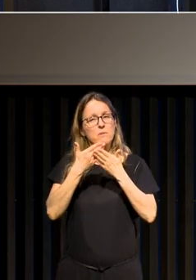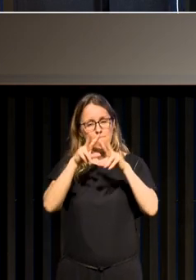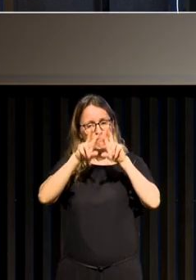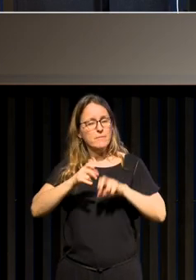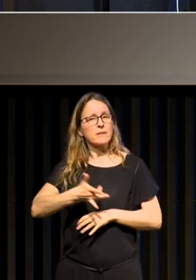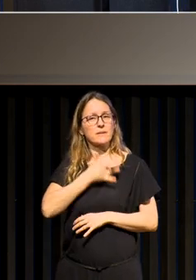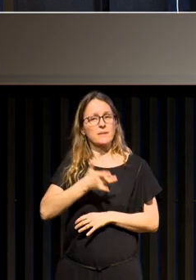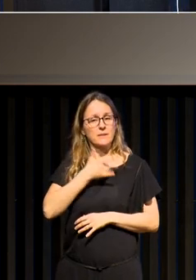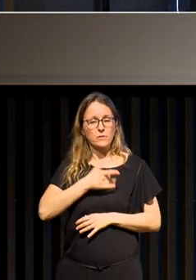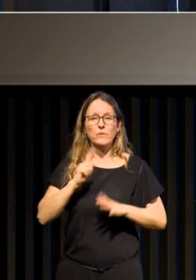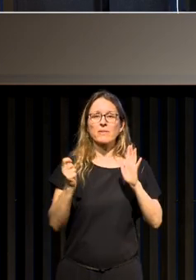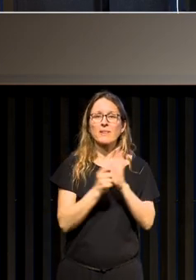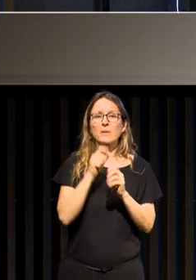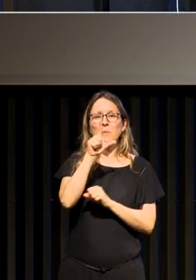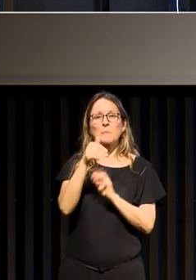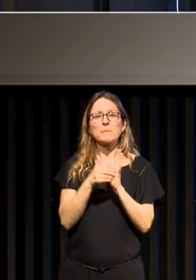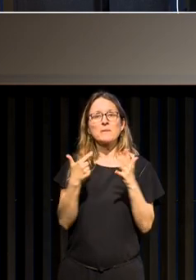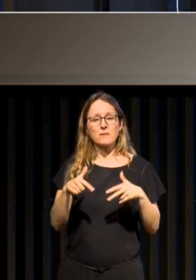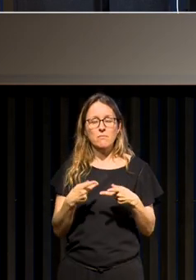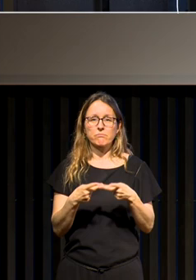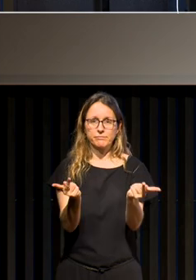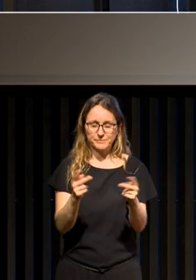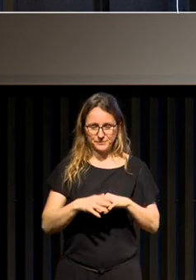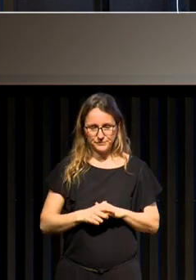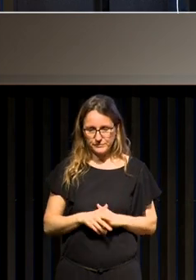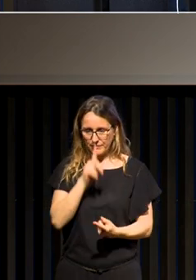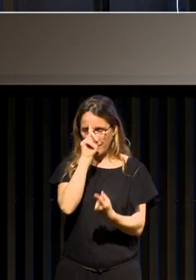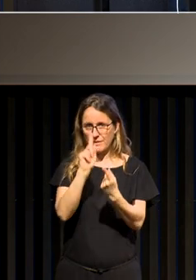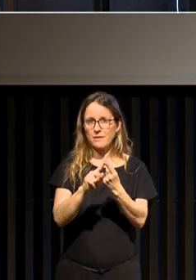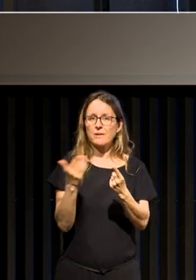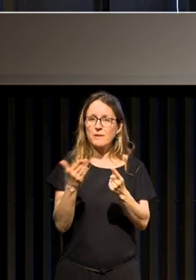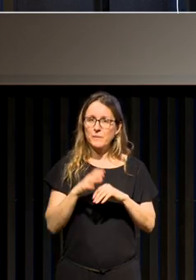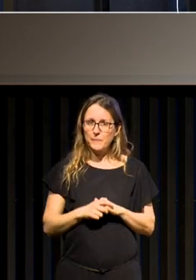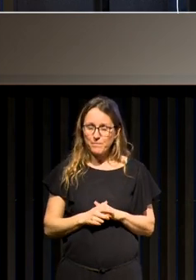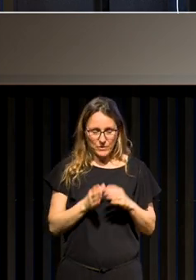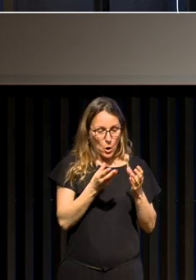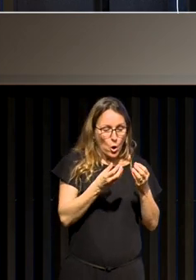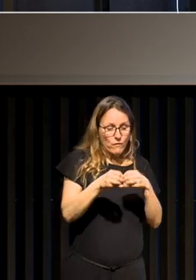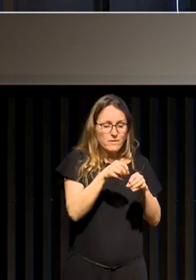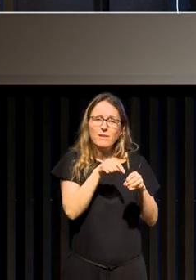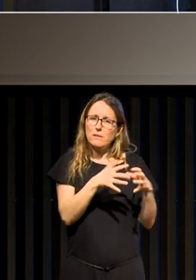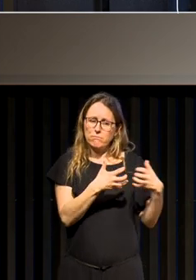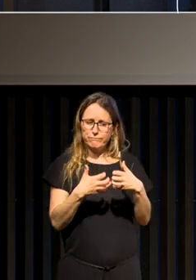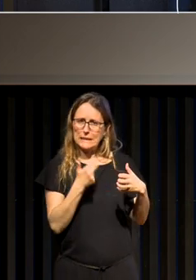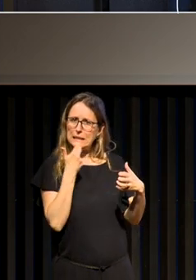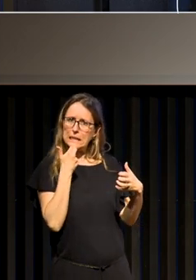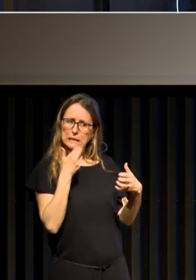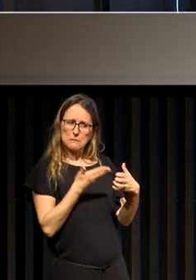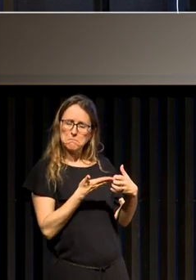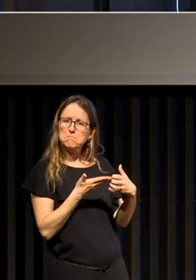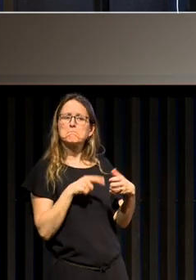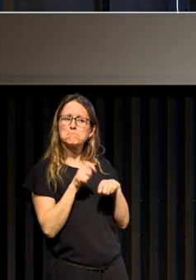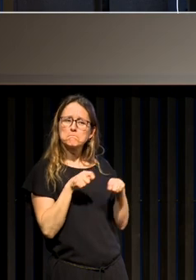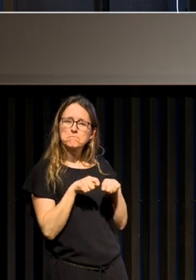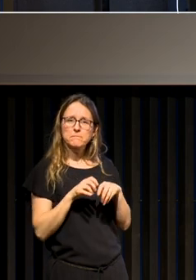intéressante, publiée en 2017, sur l'efficacité de ces ovocytes congelés. Alors, vous voyez